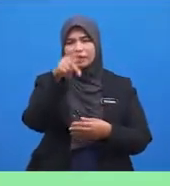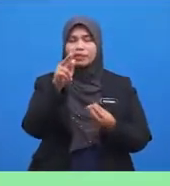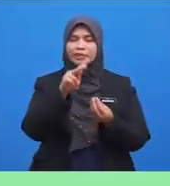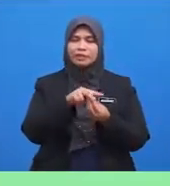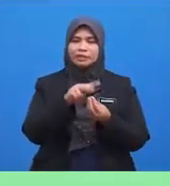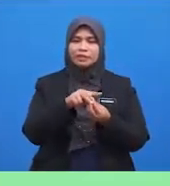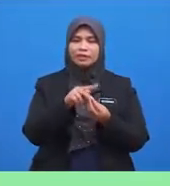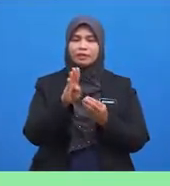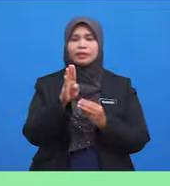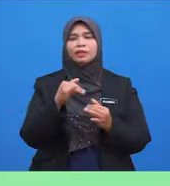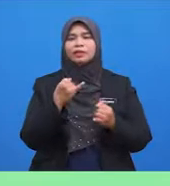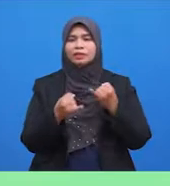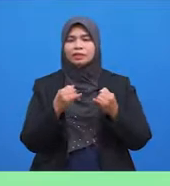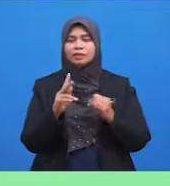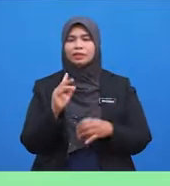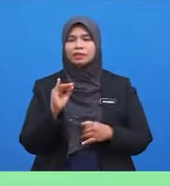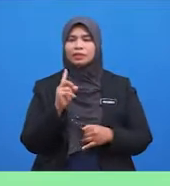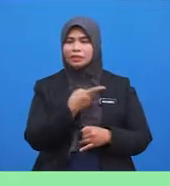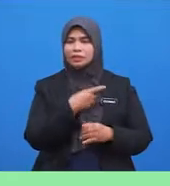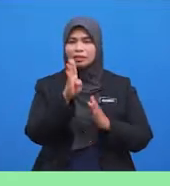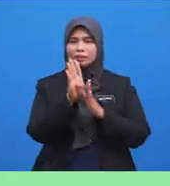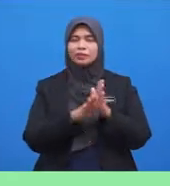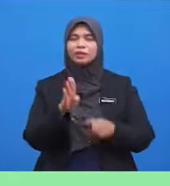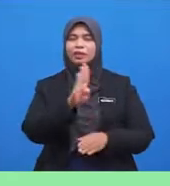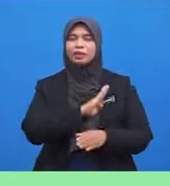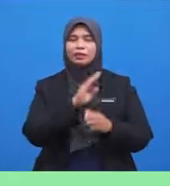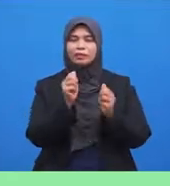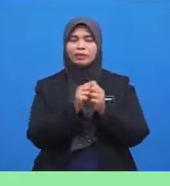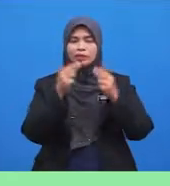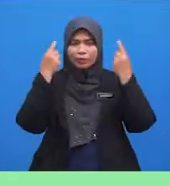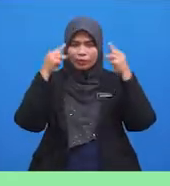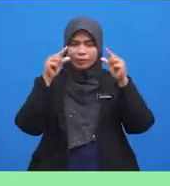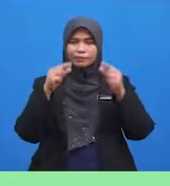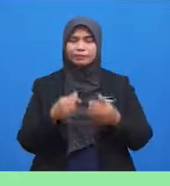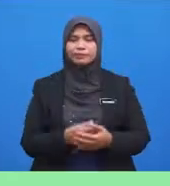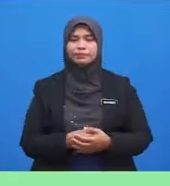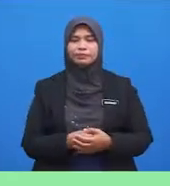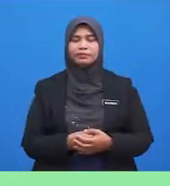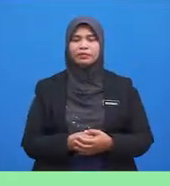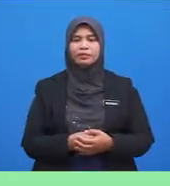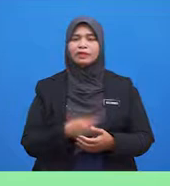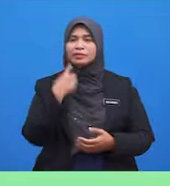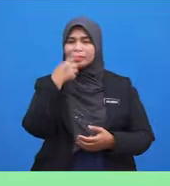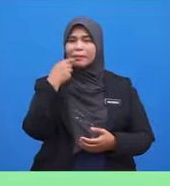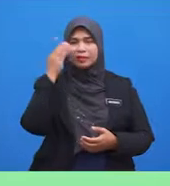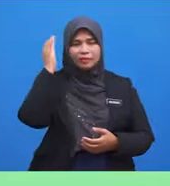kesan jika kita beradab dengan guru, ya murid-murid? Siapa tahu